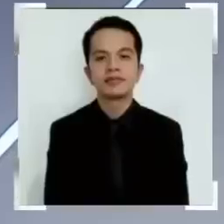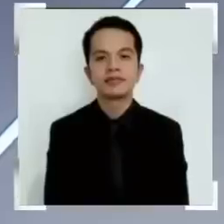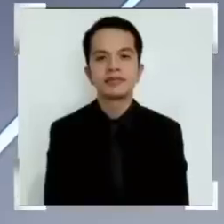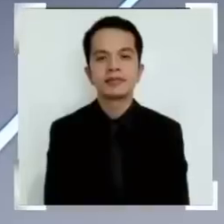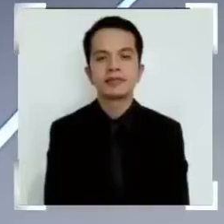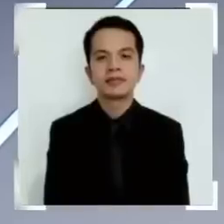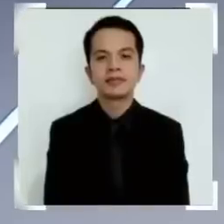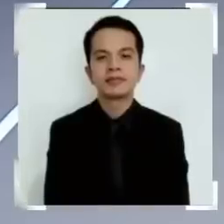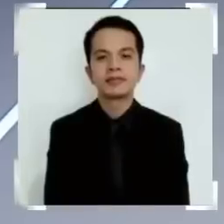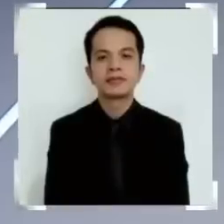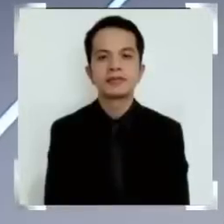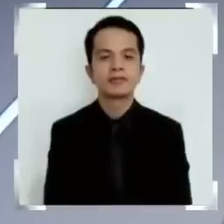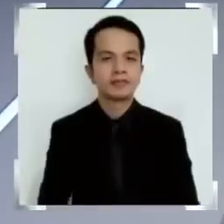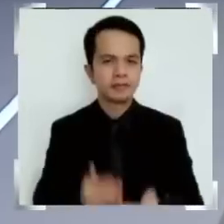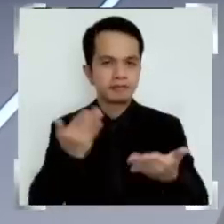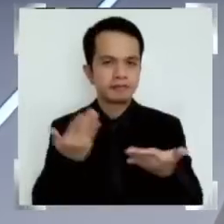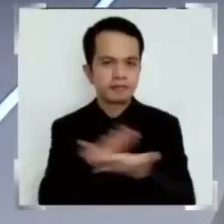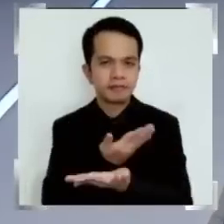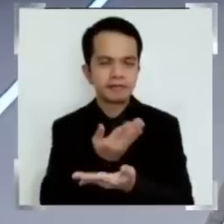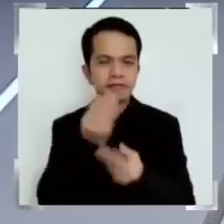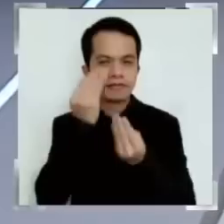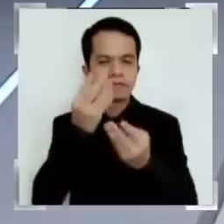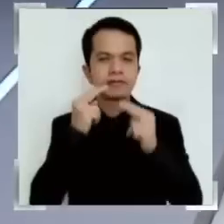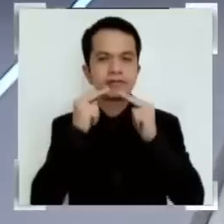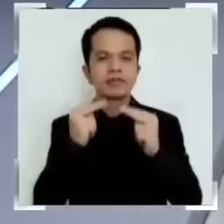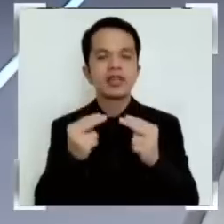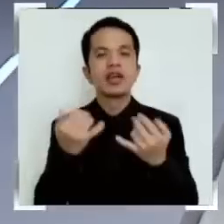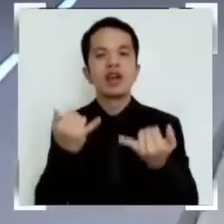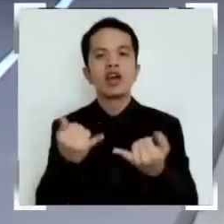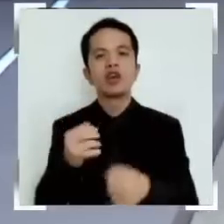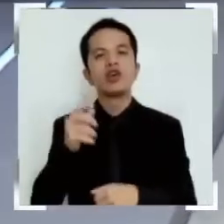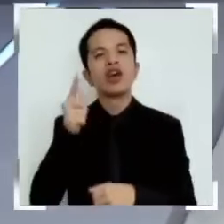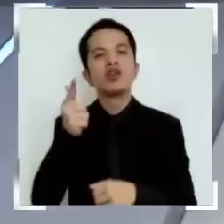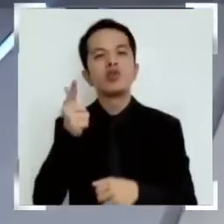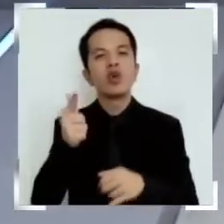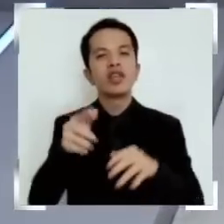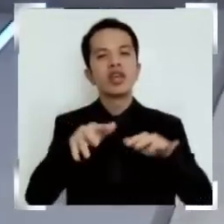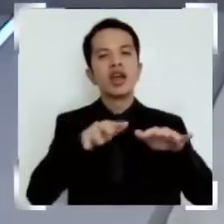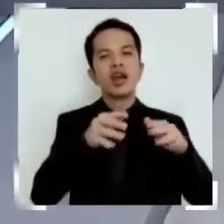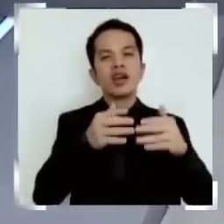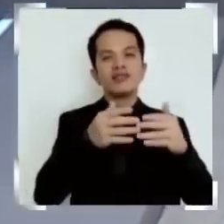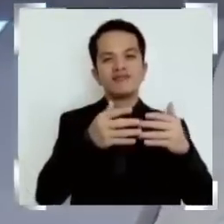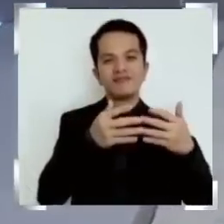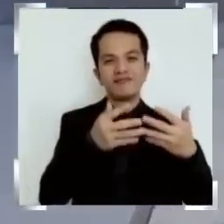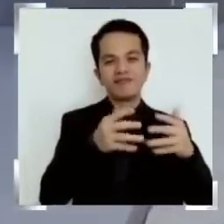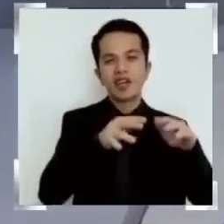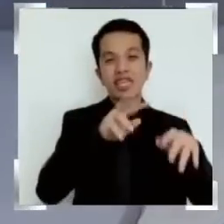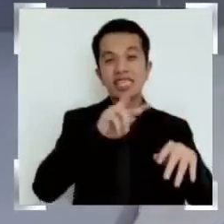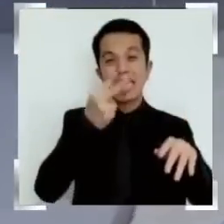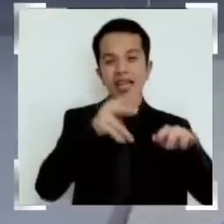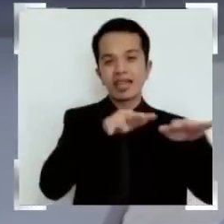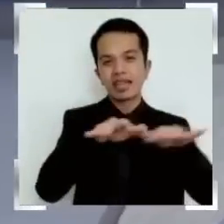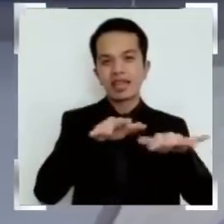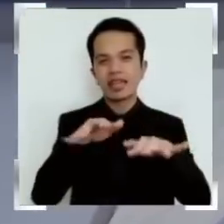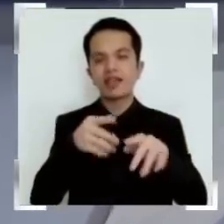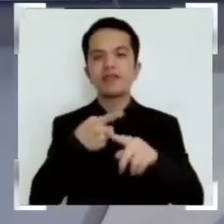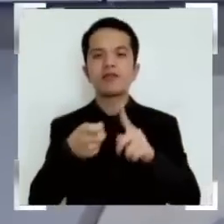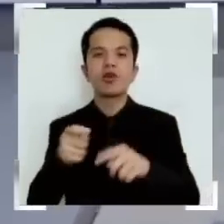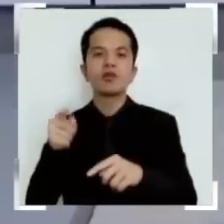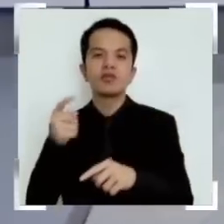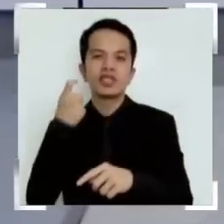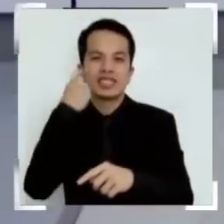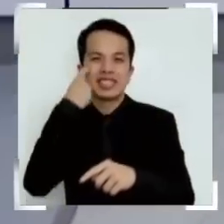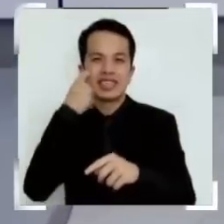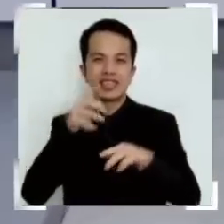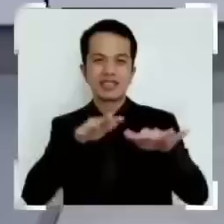Bago sa saksi, 20 aftershocks na ang naitatala ngayong araw matapos ang magnitude 6.3 na lindol kanina umaga. Ayon po sa